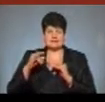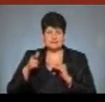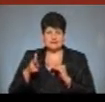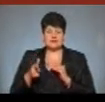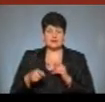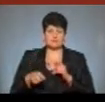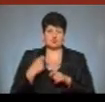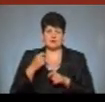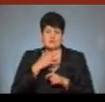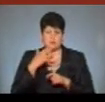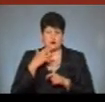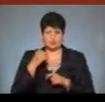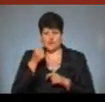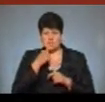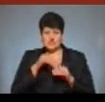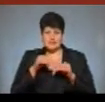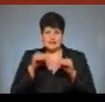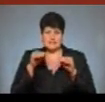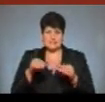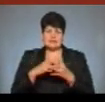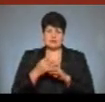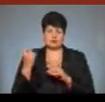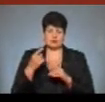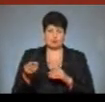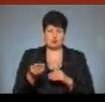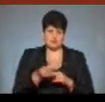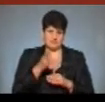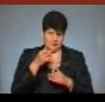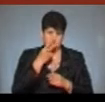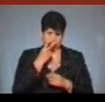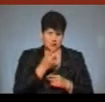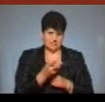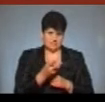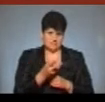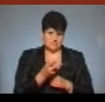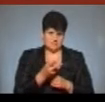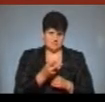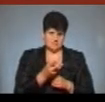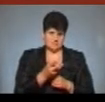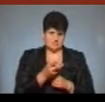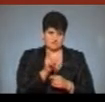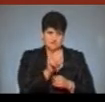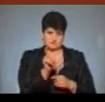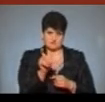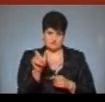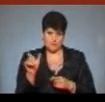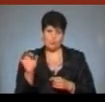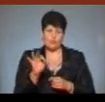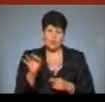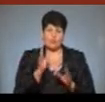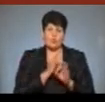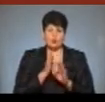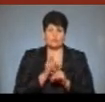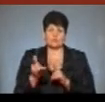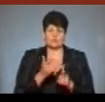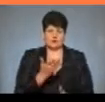негоди та пошкодили багаторічні насадження і сільськогосподарські посіви. Давайте подивимося на різку сюжетів про негоду у Тернопільській області, яку